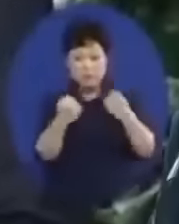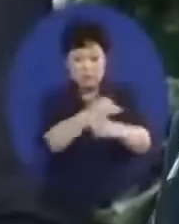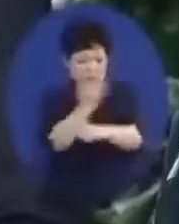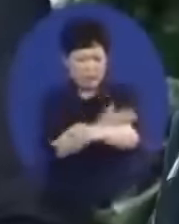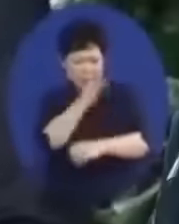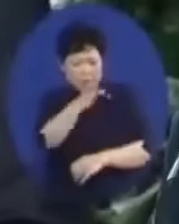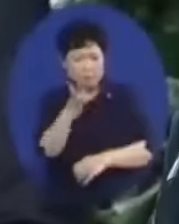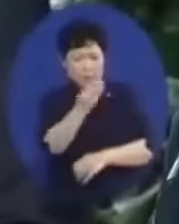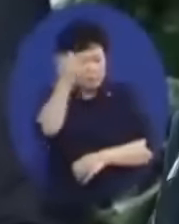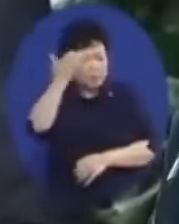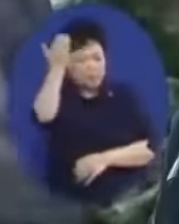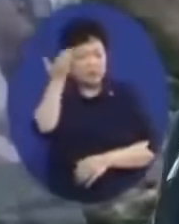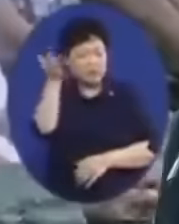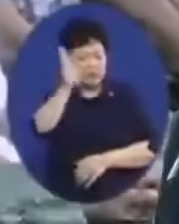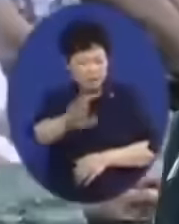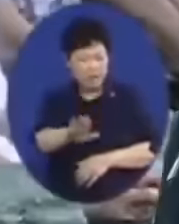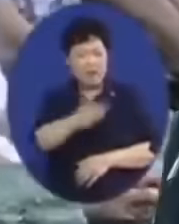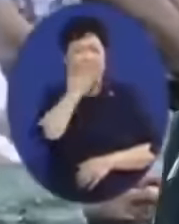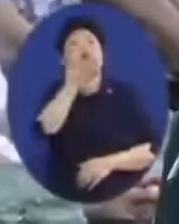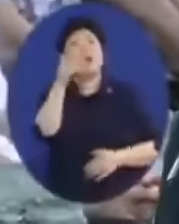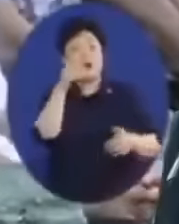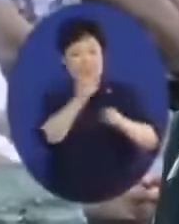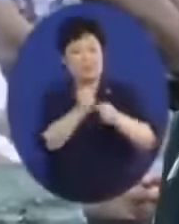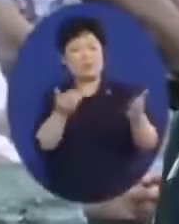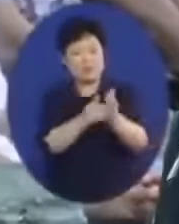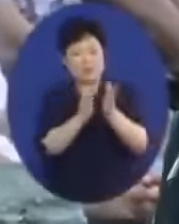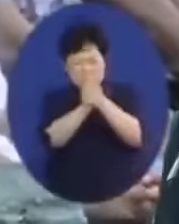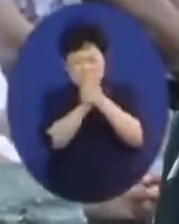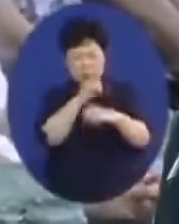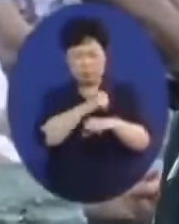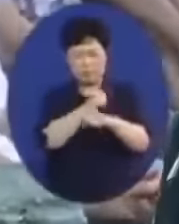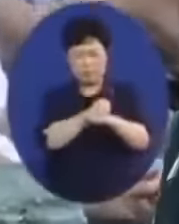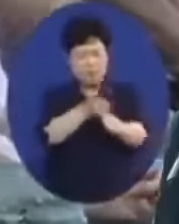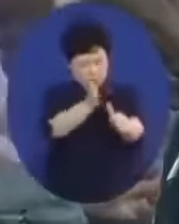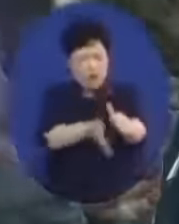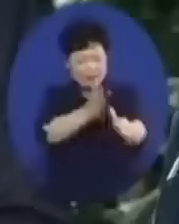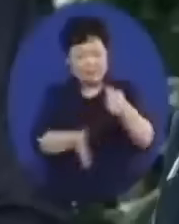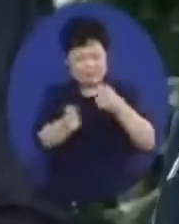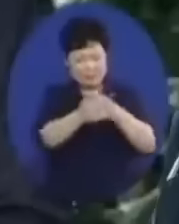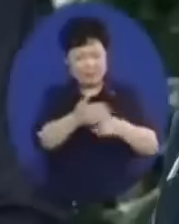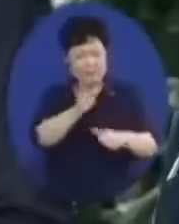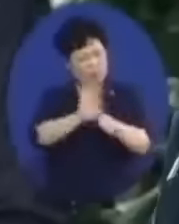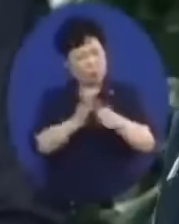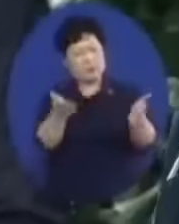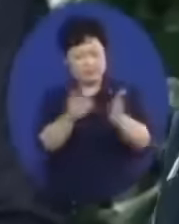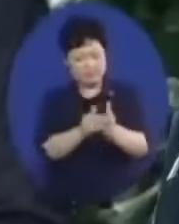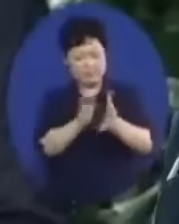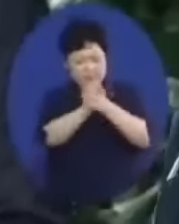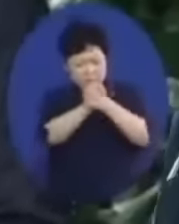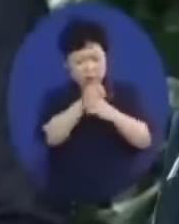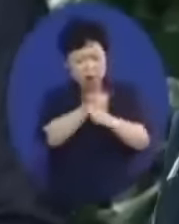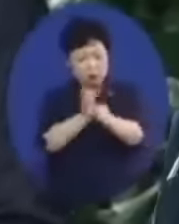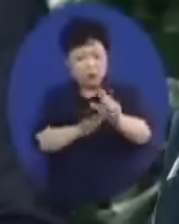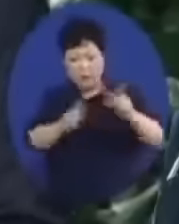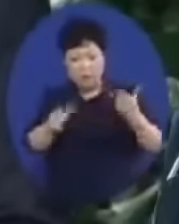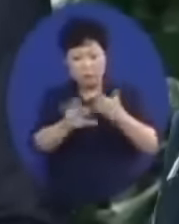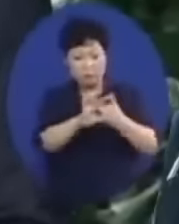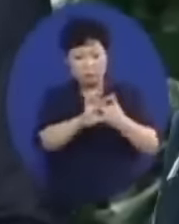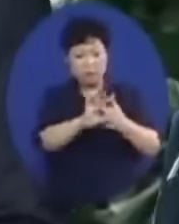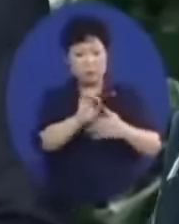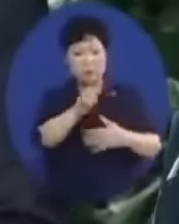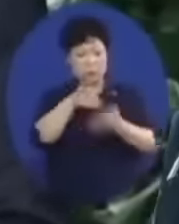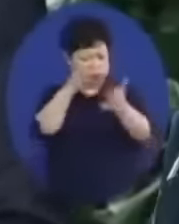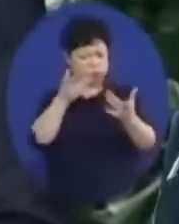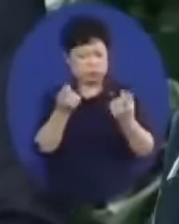성령이 되게 만들어주는 것입니다. 기도하고 구하니까 해주는 것입니다. 기도하고 구하지 않으니까 안 해주는